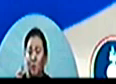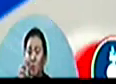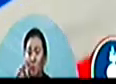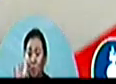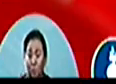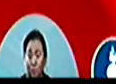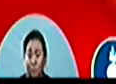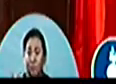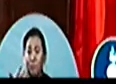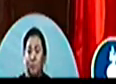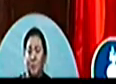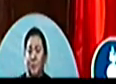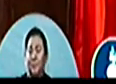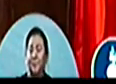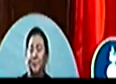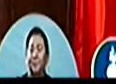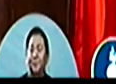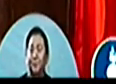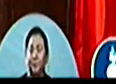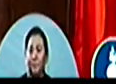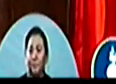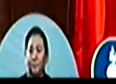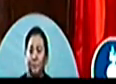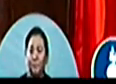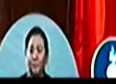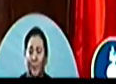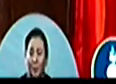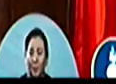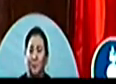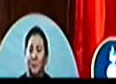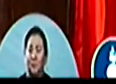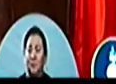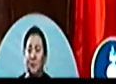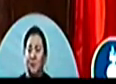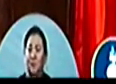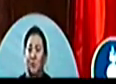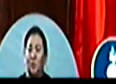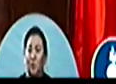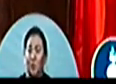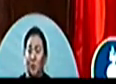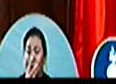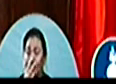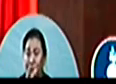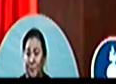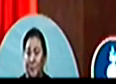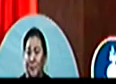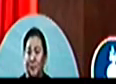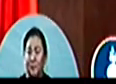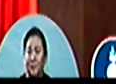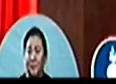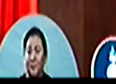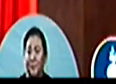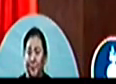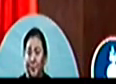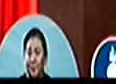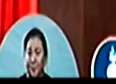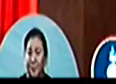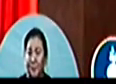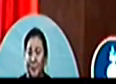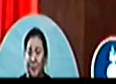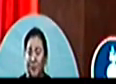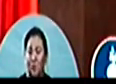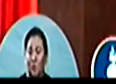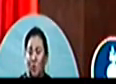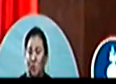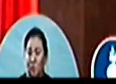болгоно. Тэгээд зүй ёсны төр бизнесийг хамгаалдаг тийм. Ямар нэгэн зүйлс халтлагаас хамгаалдаг. Тийм одоо хөгжлийн